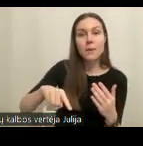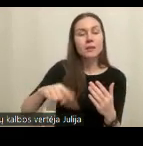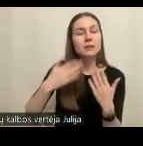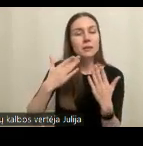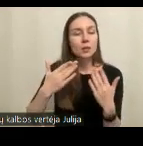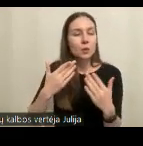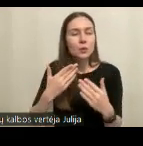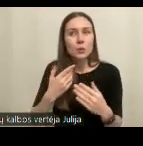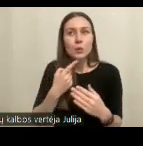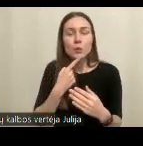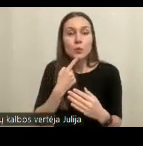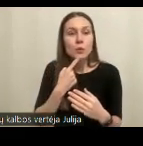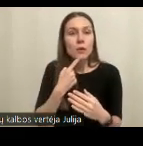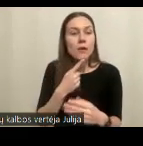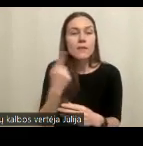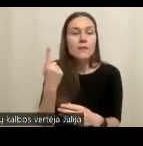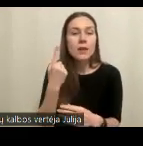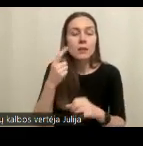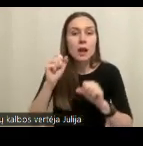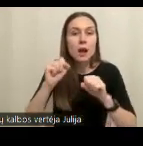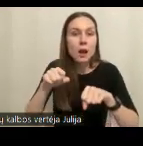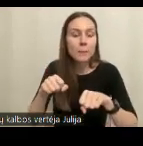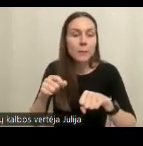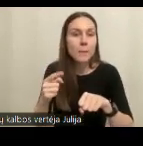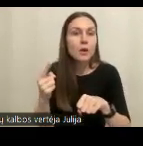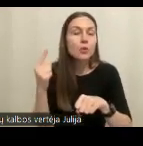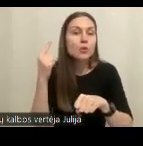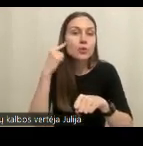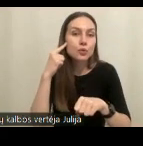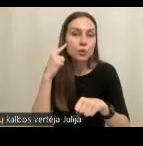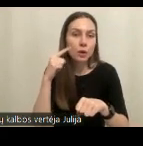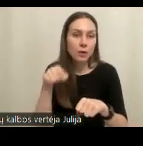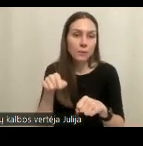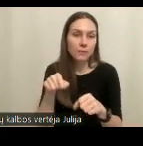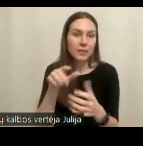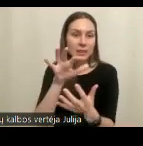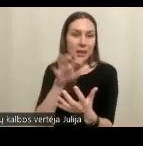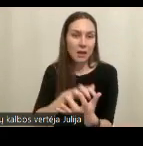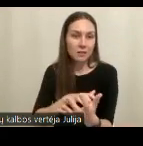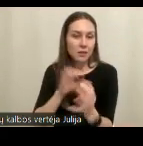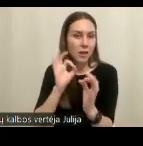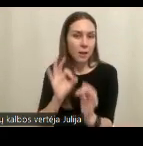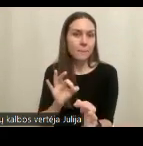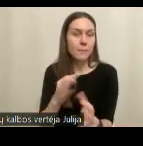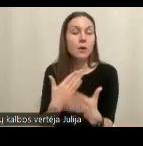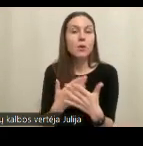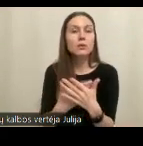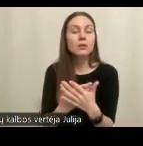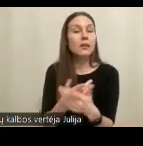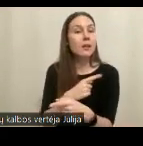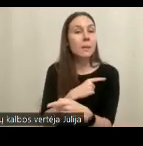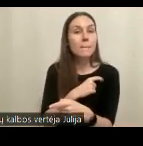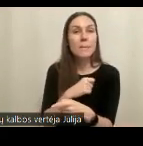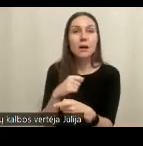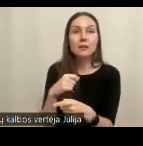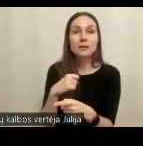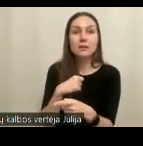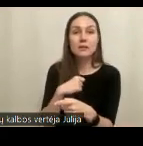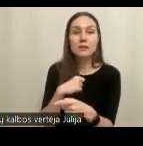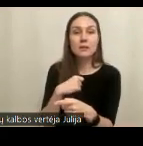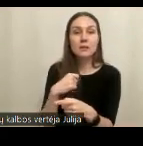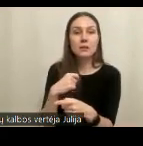tai yra vienintelė galimybė išgirsti tuos tekstus teisingai, nes jų pačių,